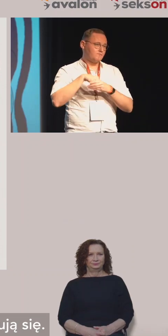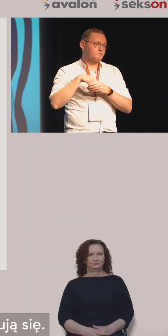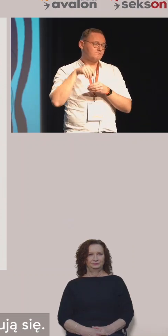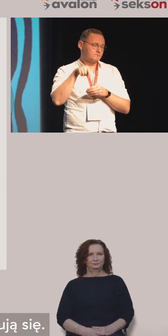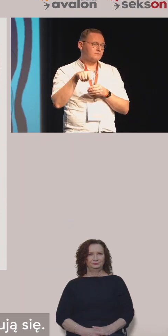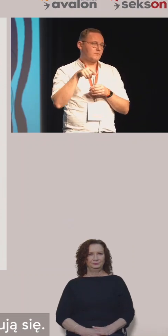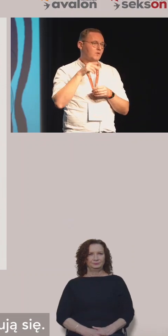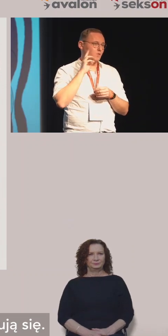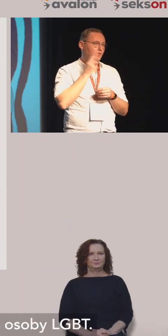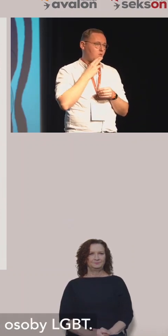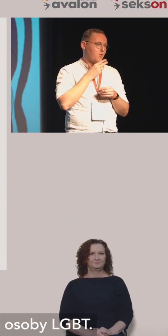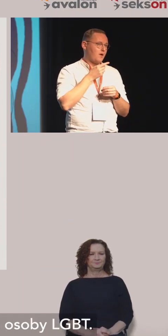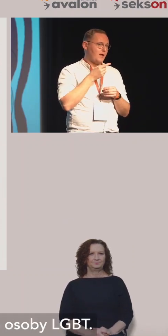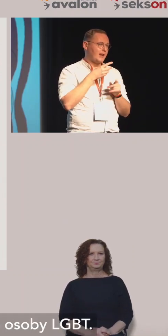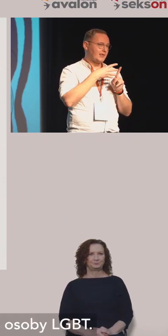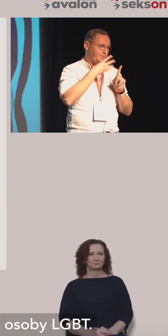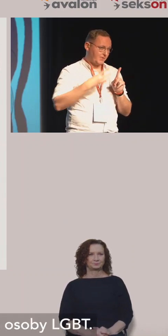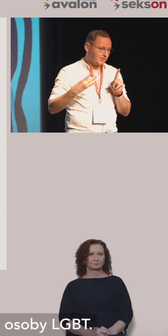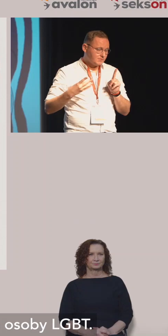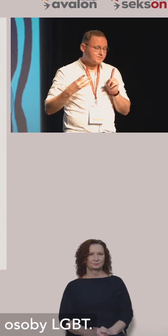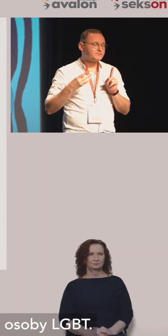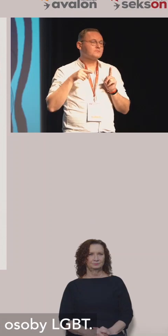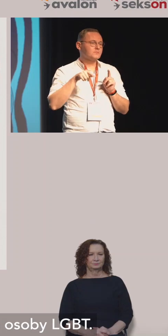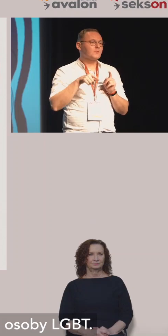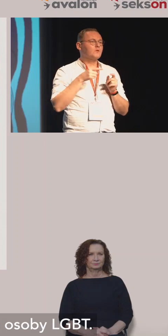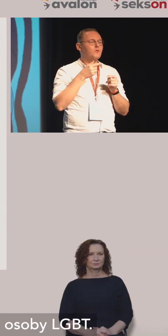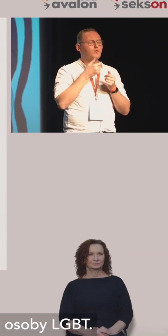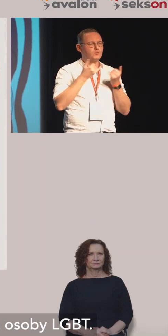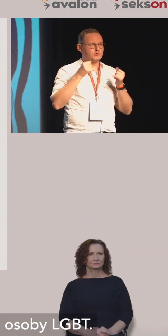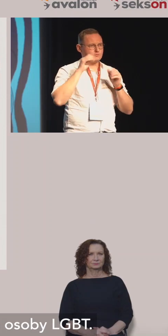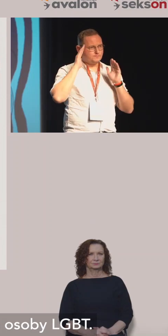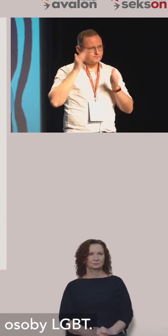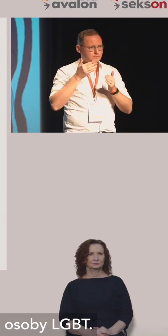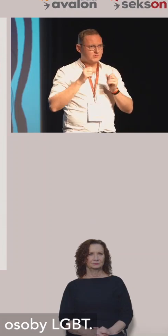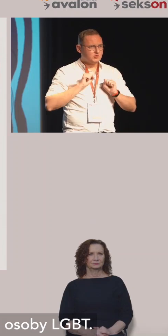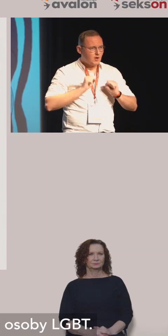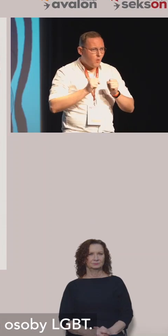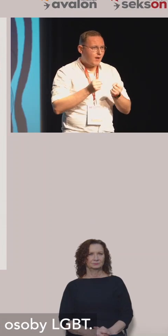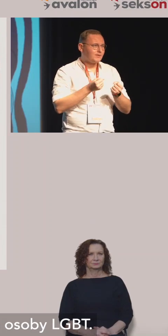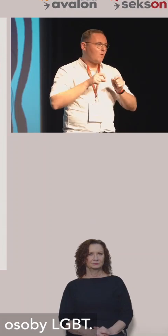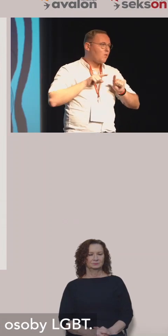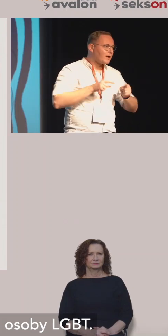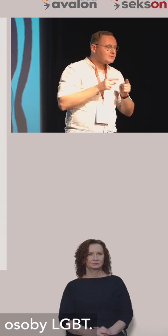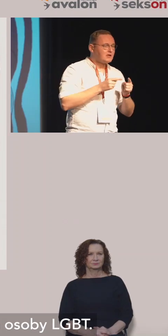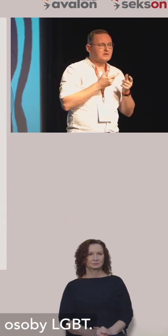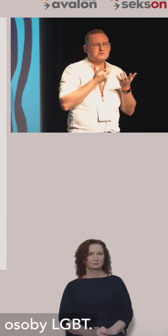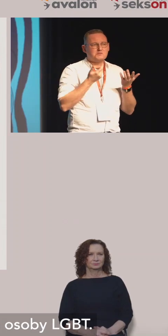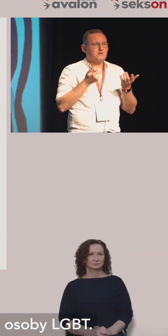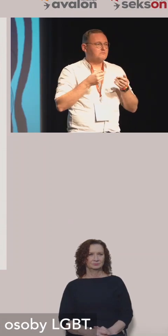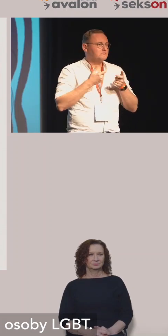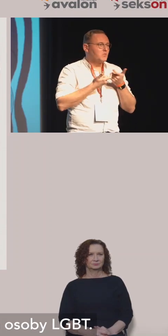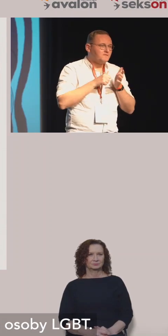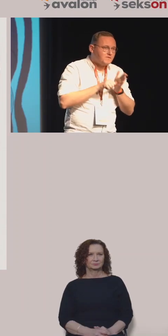identyfikują się. Kolejna sprawa to jest Fundacja Cicha Tęcza, zrzeszająca osoby LGBT.